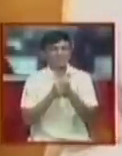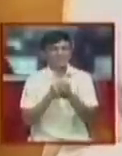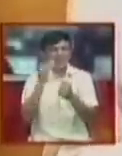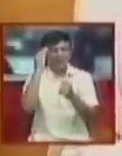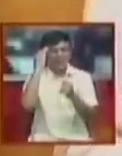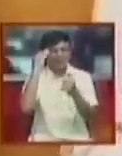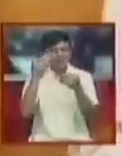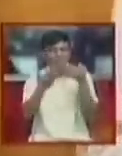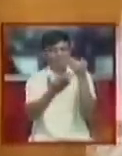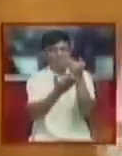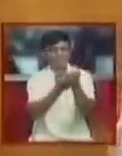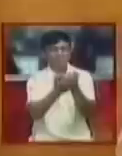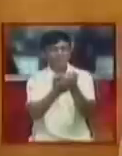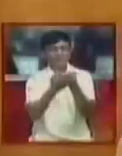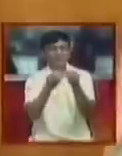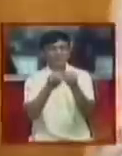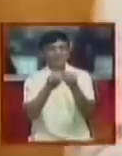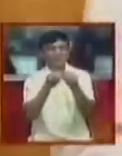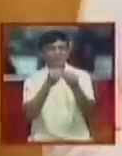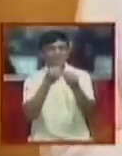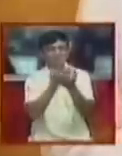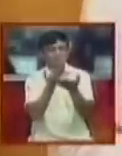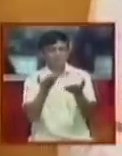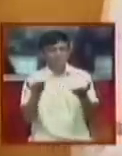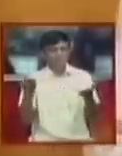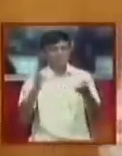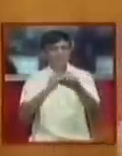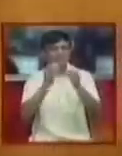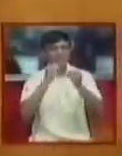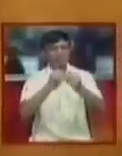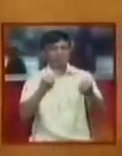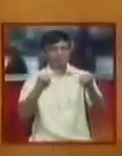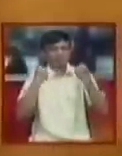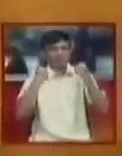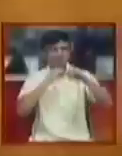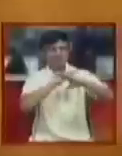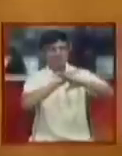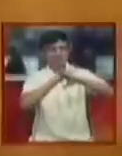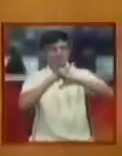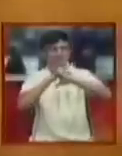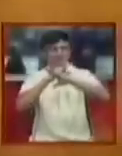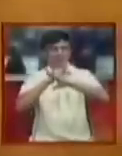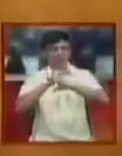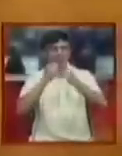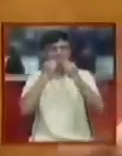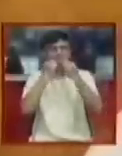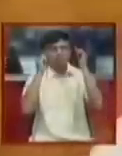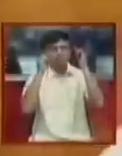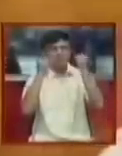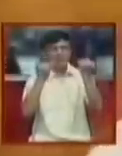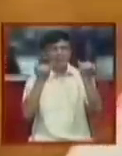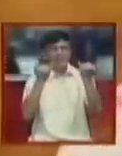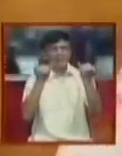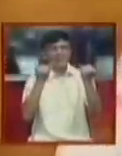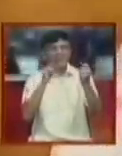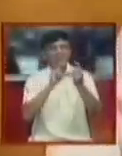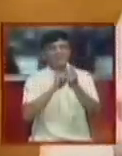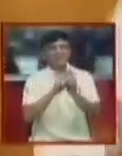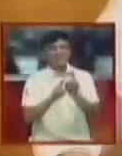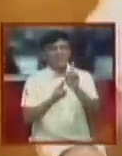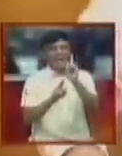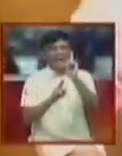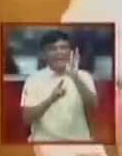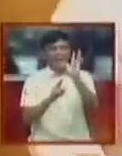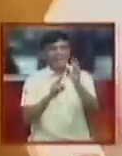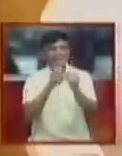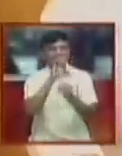Dahil darating na ang makagamitang lalong magpapatikas sa ating tanggulan. Sa wakas, may katuwang na po ang kaisa-isa